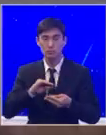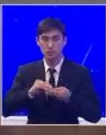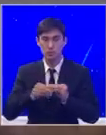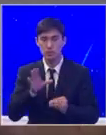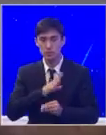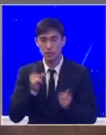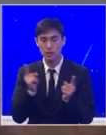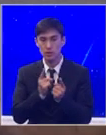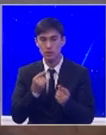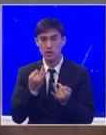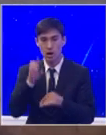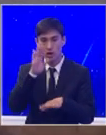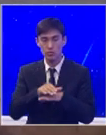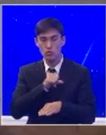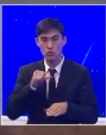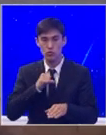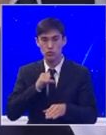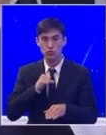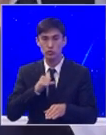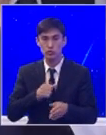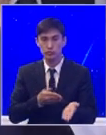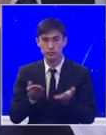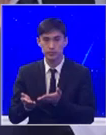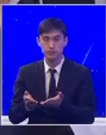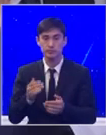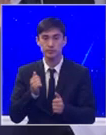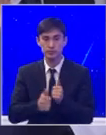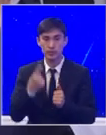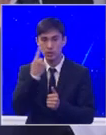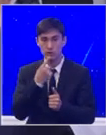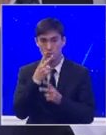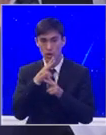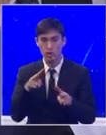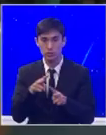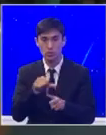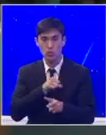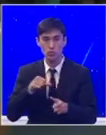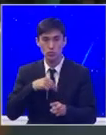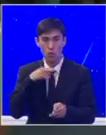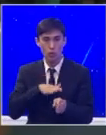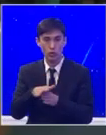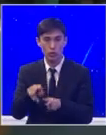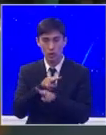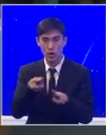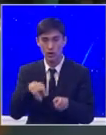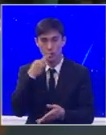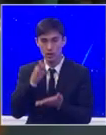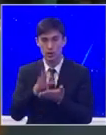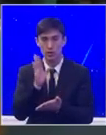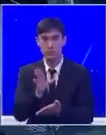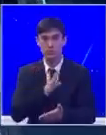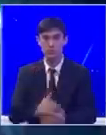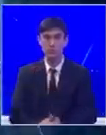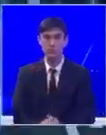кездесу соңында әкім өзі қабылдады. Жоғарыдағы мәселелердің барлығын тікелей бақылауына алып, орындалуын қадағалайтынын